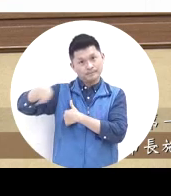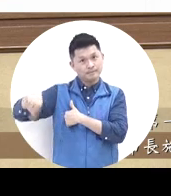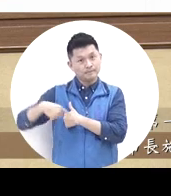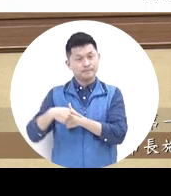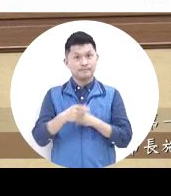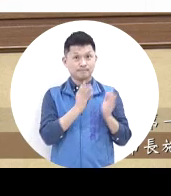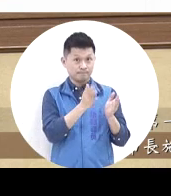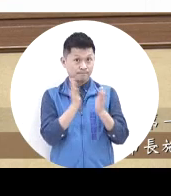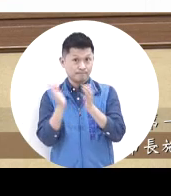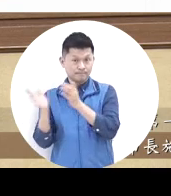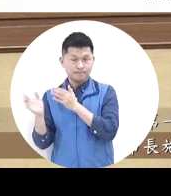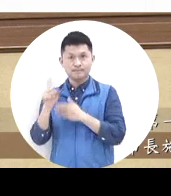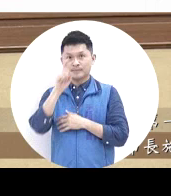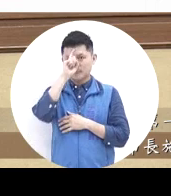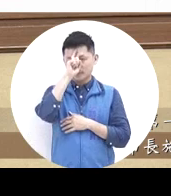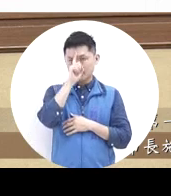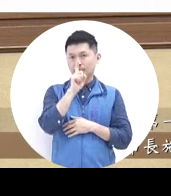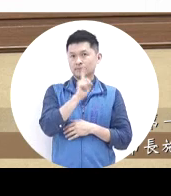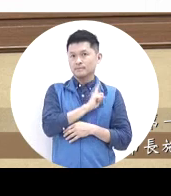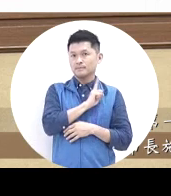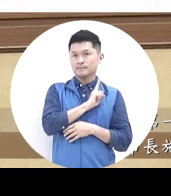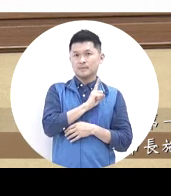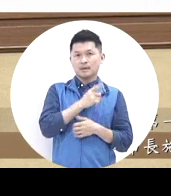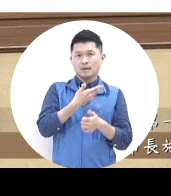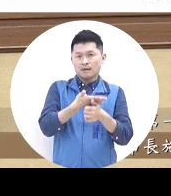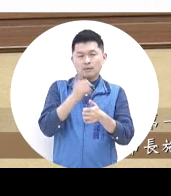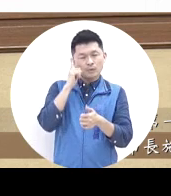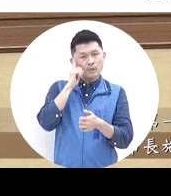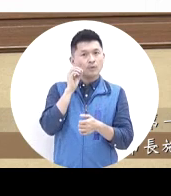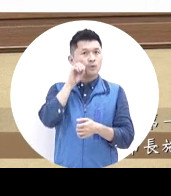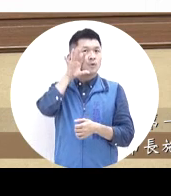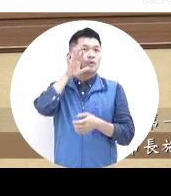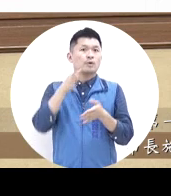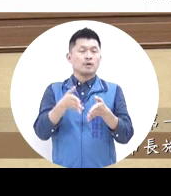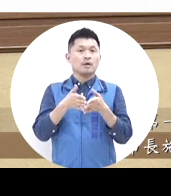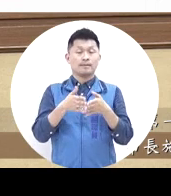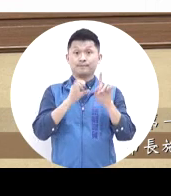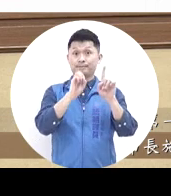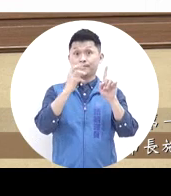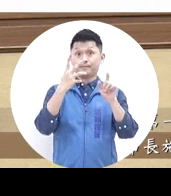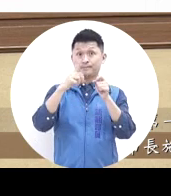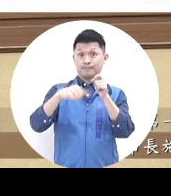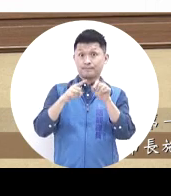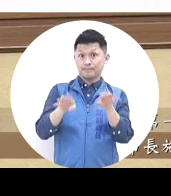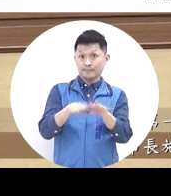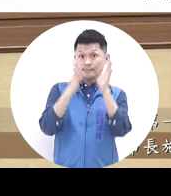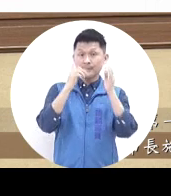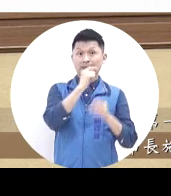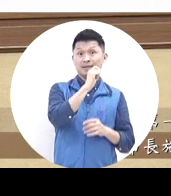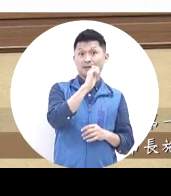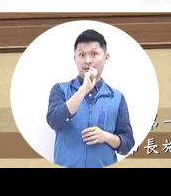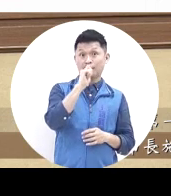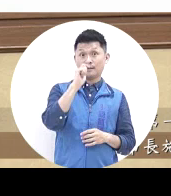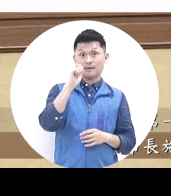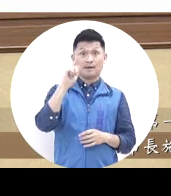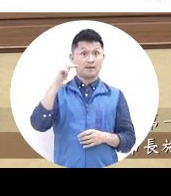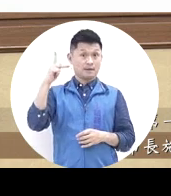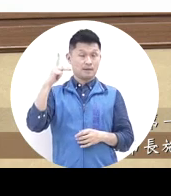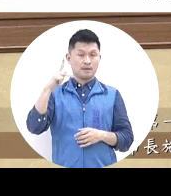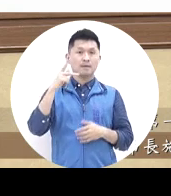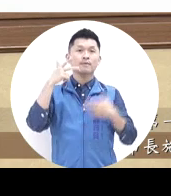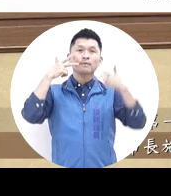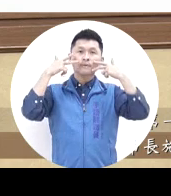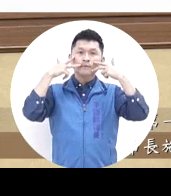有属于他们的自己的光荣感，所以108年启用塔塔克原住民族的文创纪